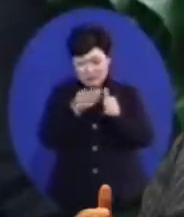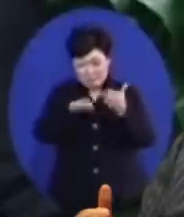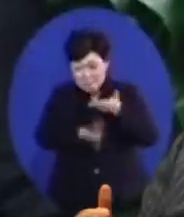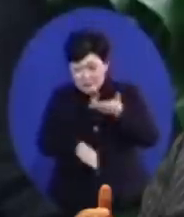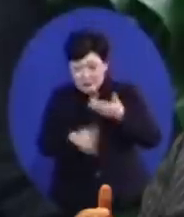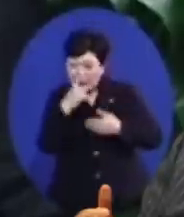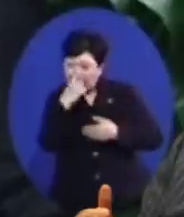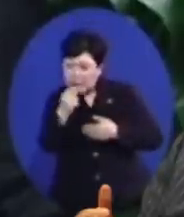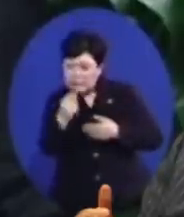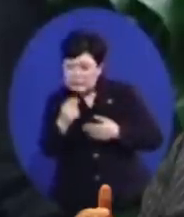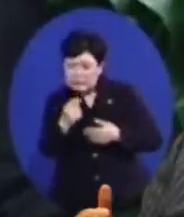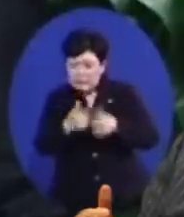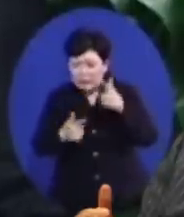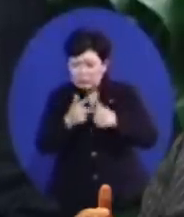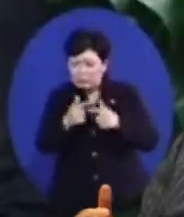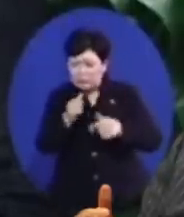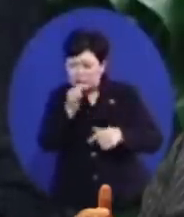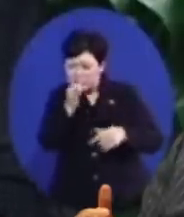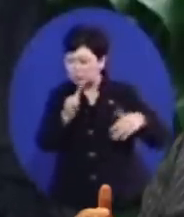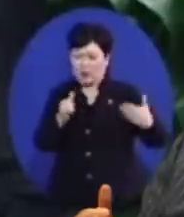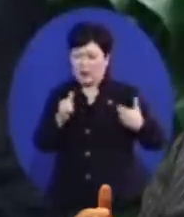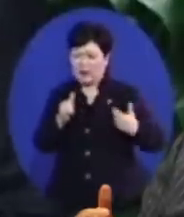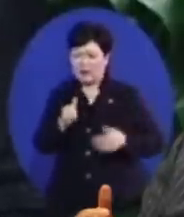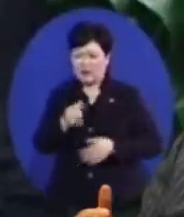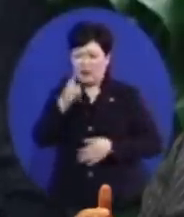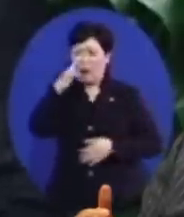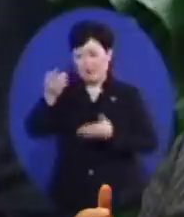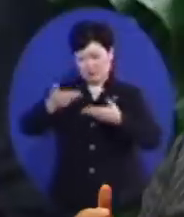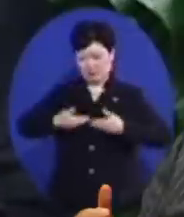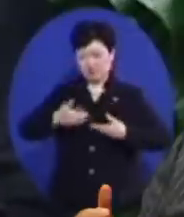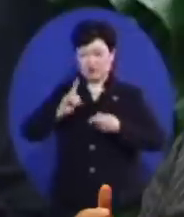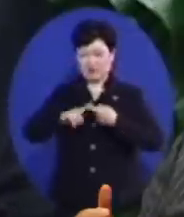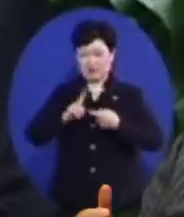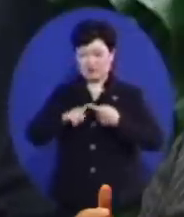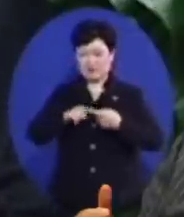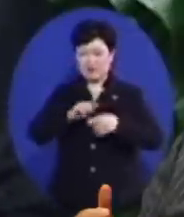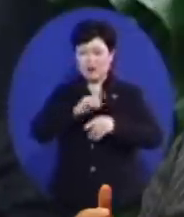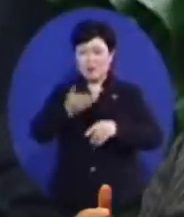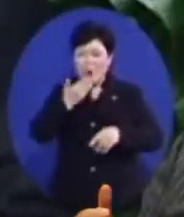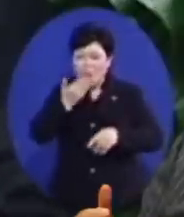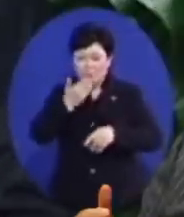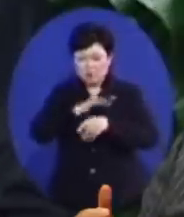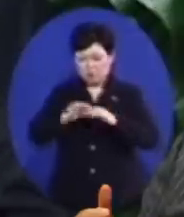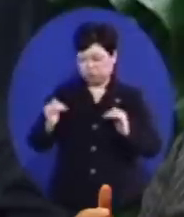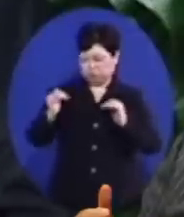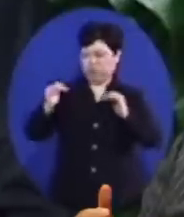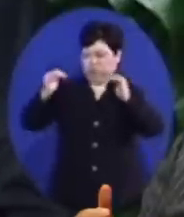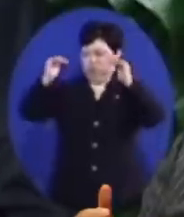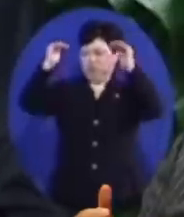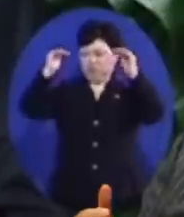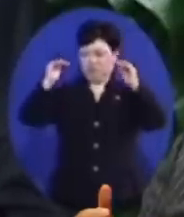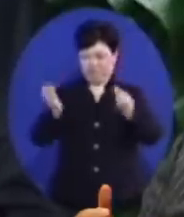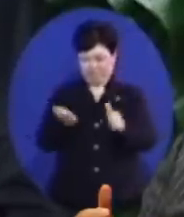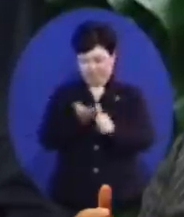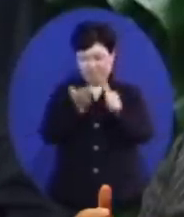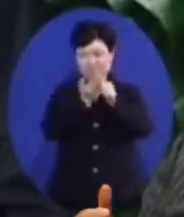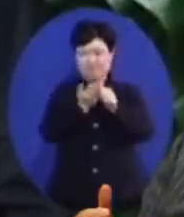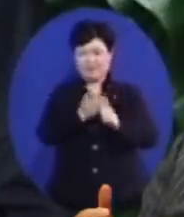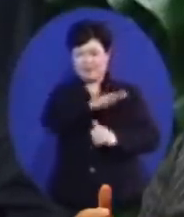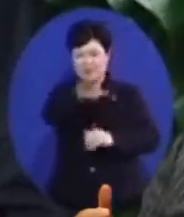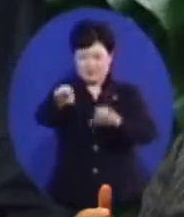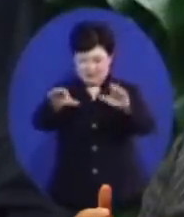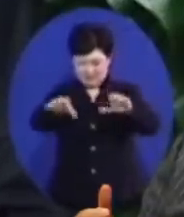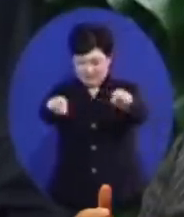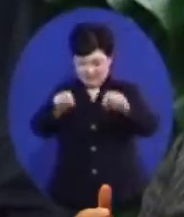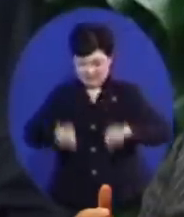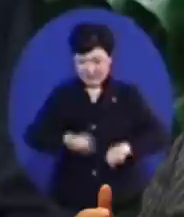줄 모릅니다. 애미가 갖다 주는 것을 열심히 먹고 자라는 것입니다. 이것이 우리 예수 믿는 사람들의